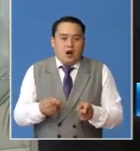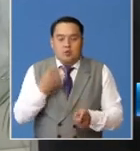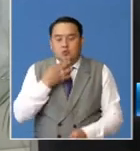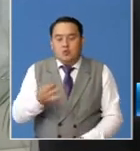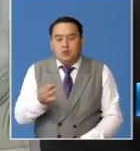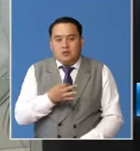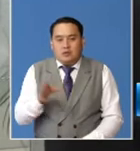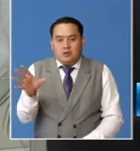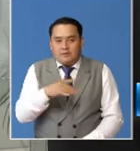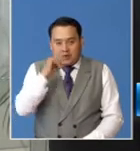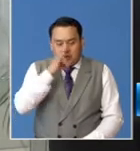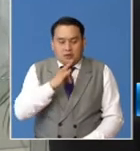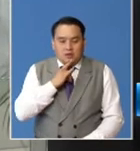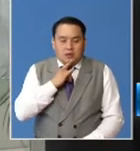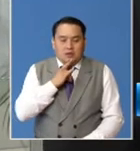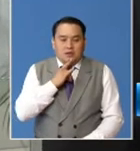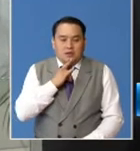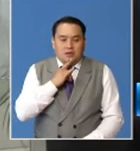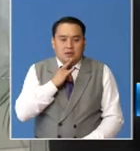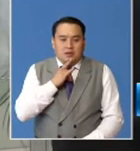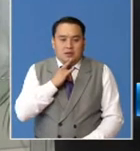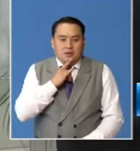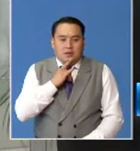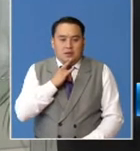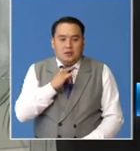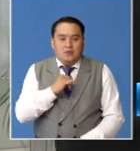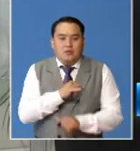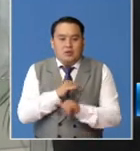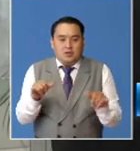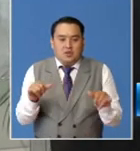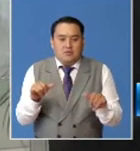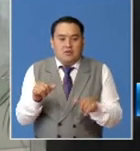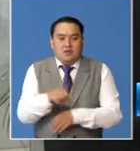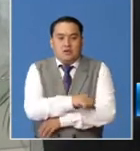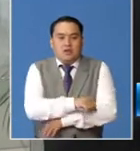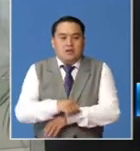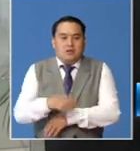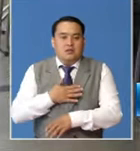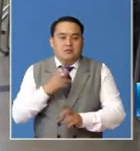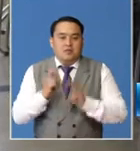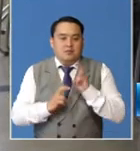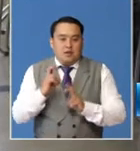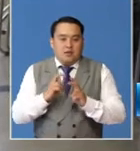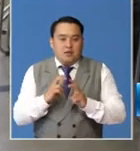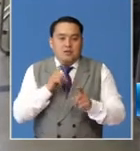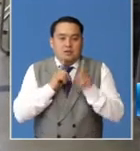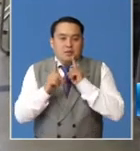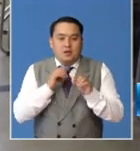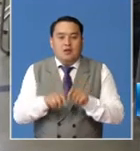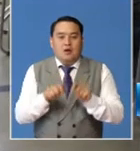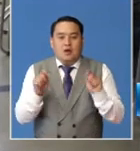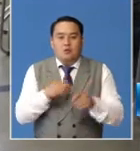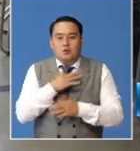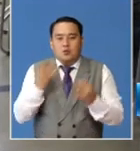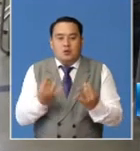да, а, ну, то есть границы расширять нашего предприятия. Семинар раскрывает